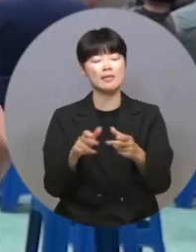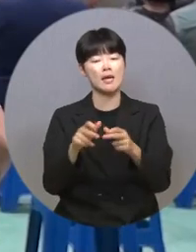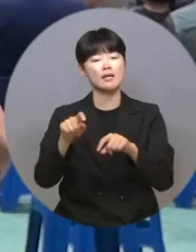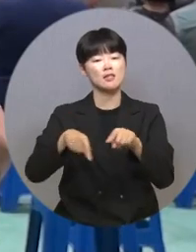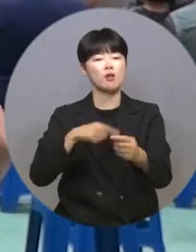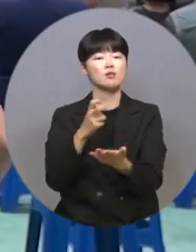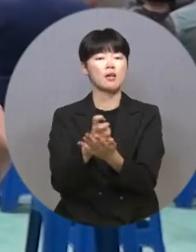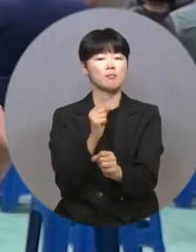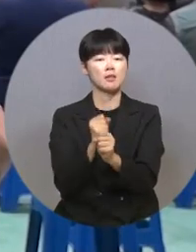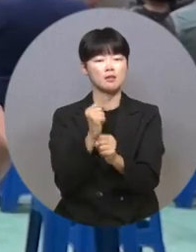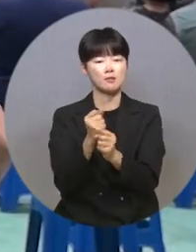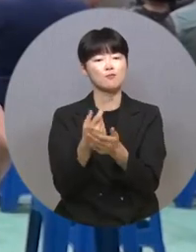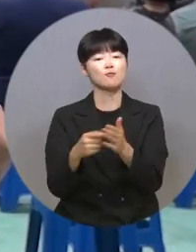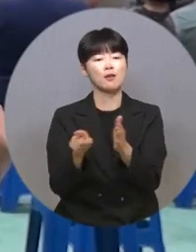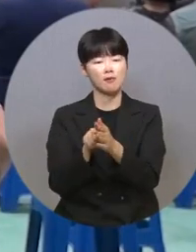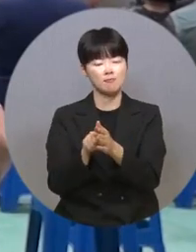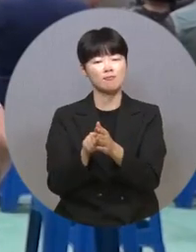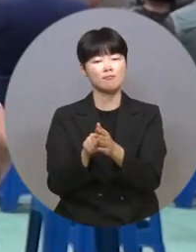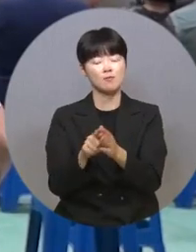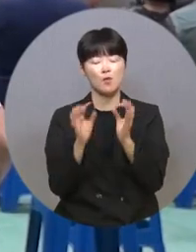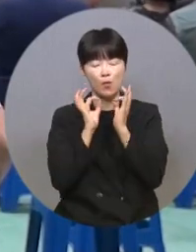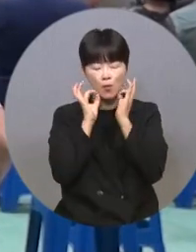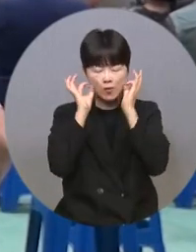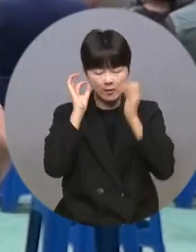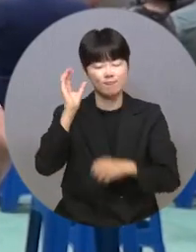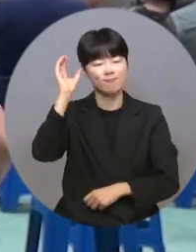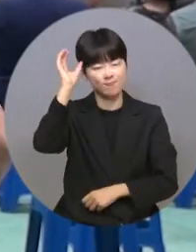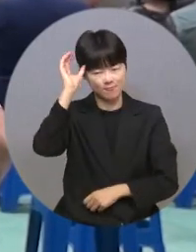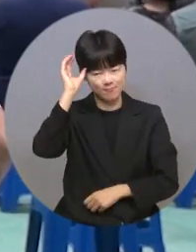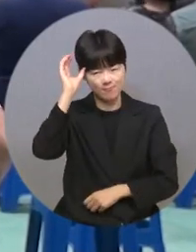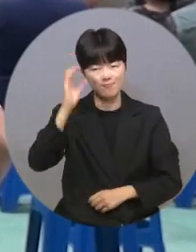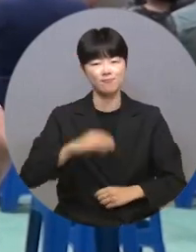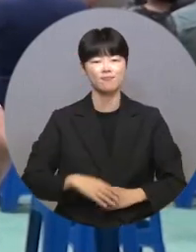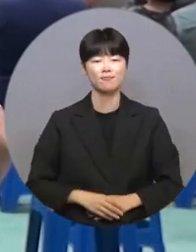기대합니다. 복지TV 전북방송 장유진입니다.